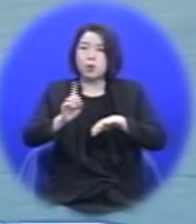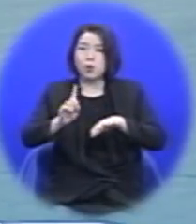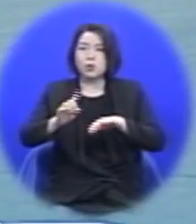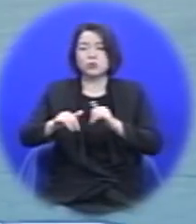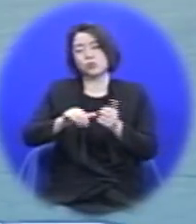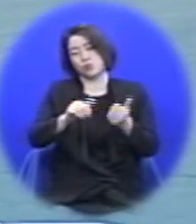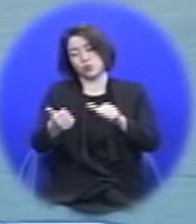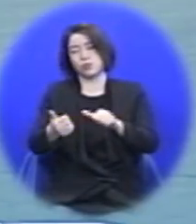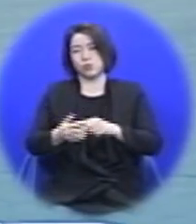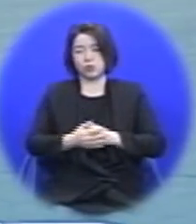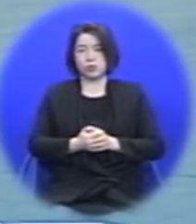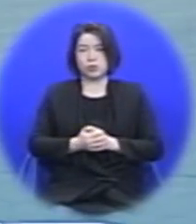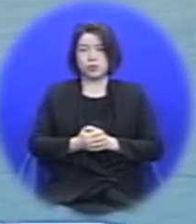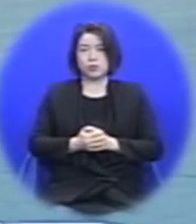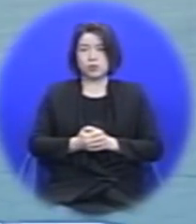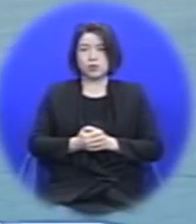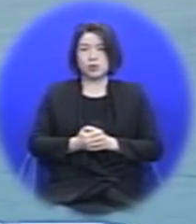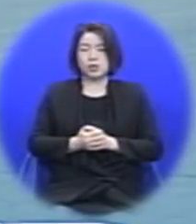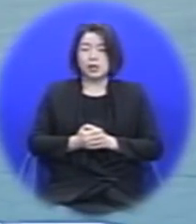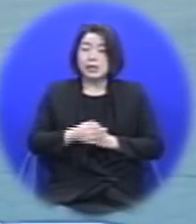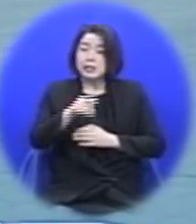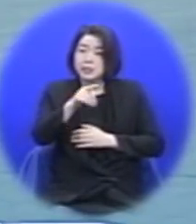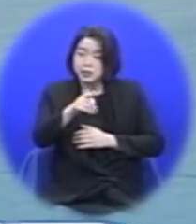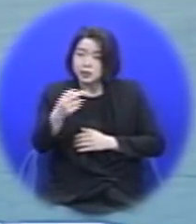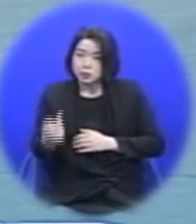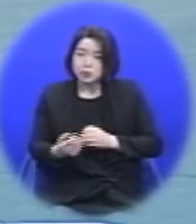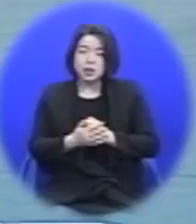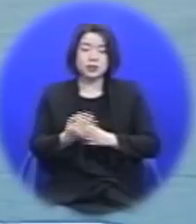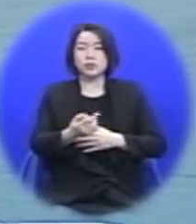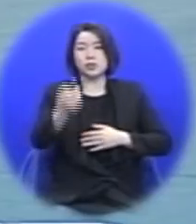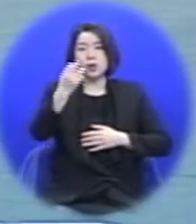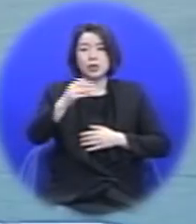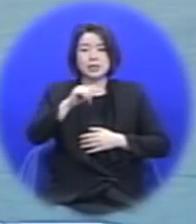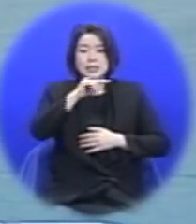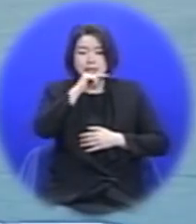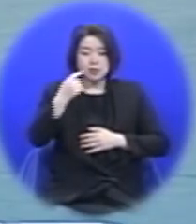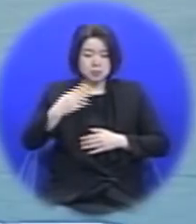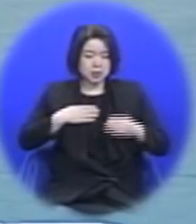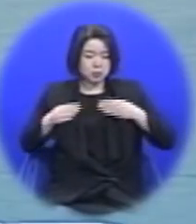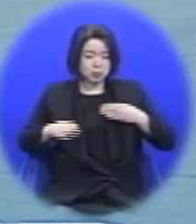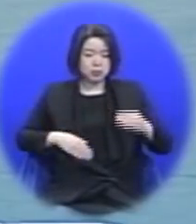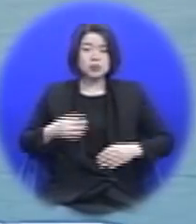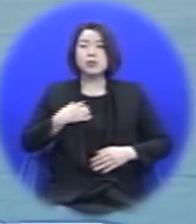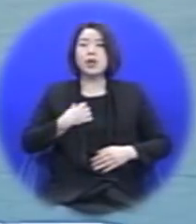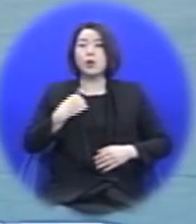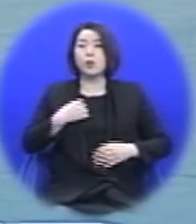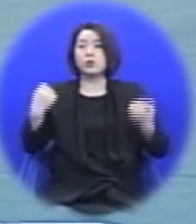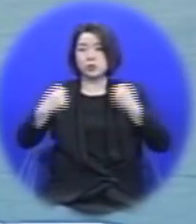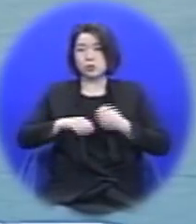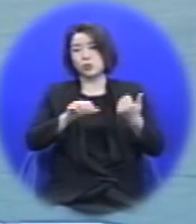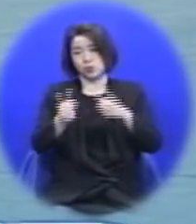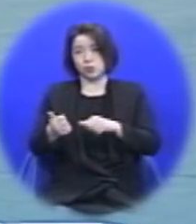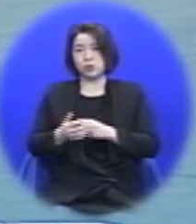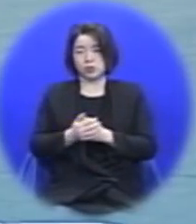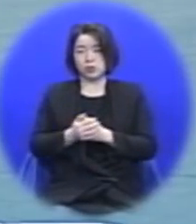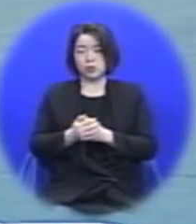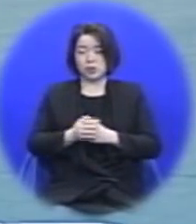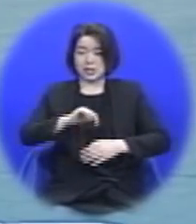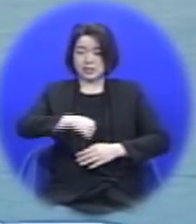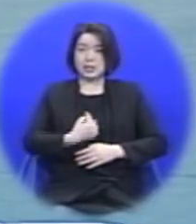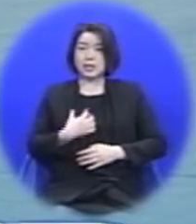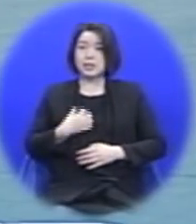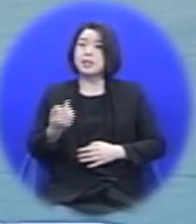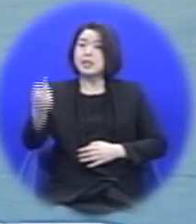그 동생은 형이 피 묻은 내 옷을 입고 죽었습니다. 그리고 자기는 지금 형의 옷을 입고